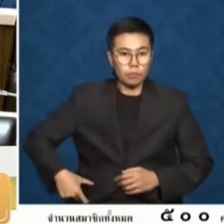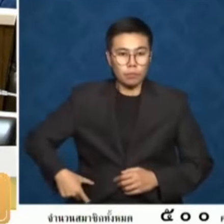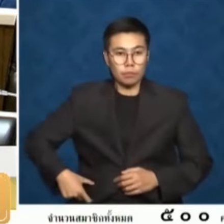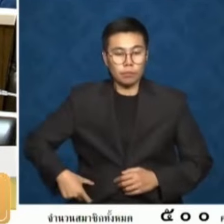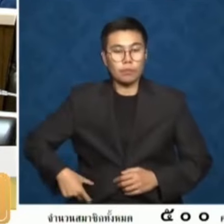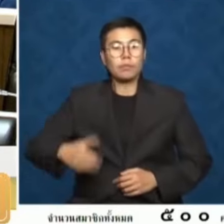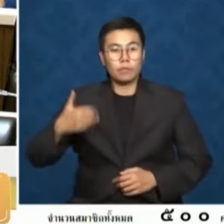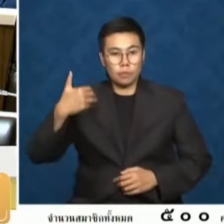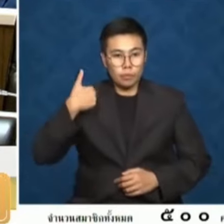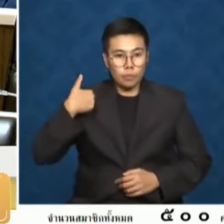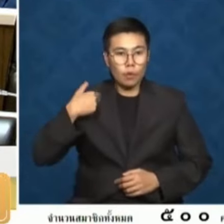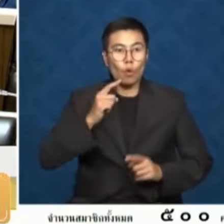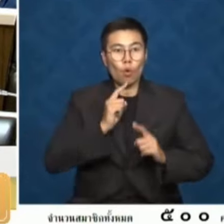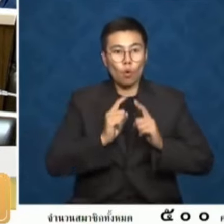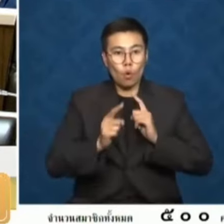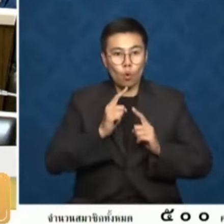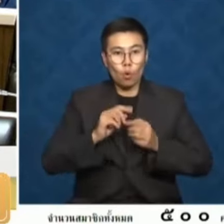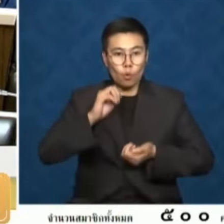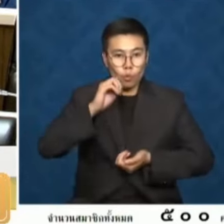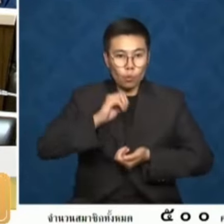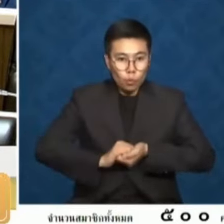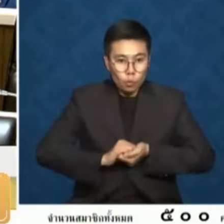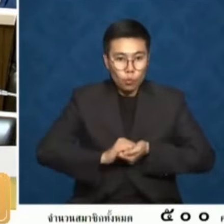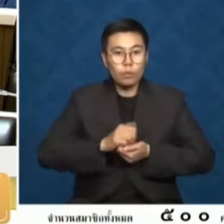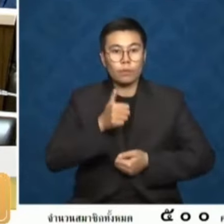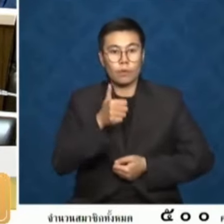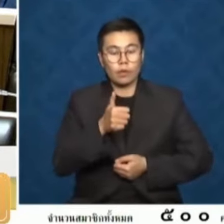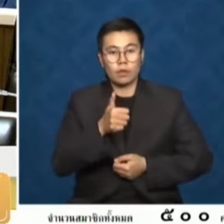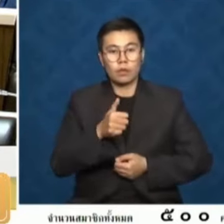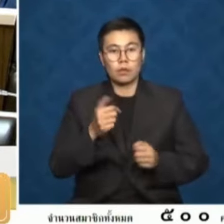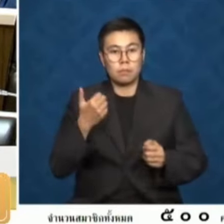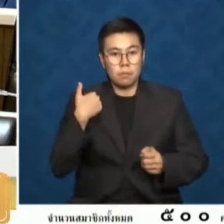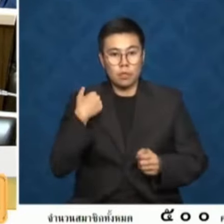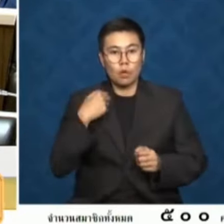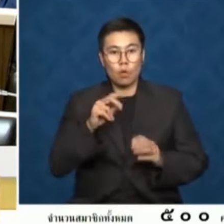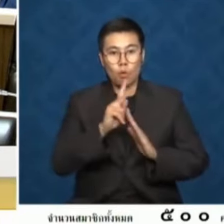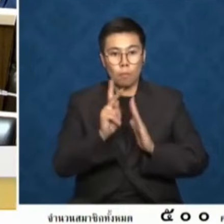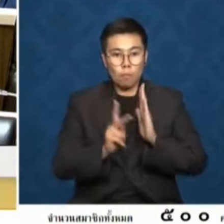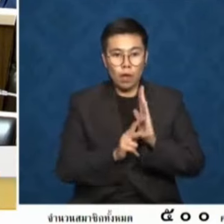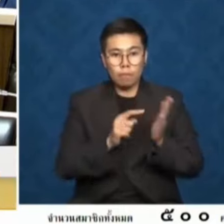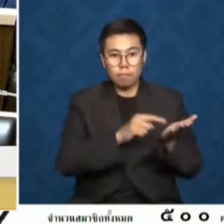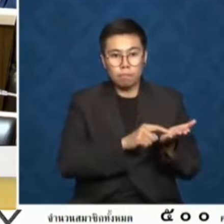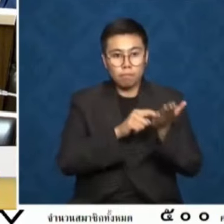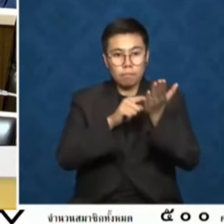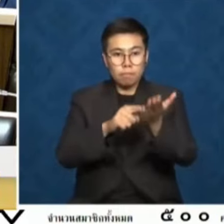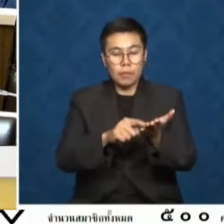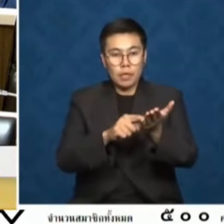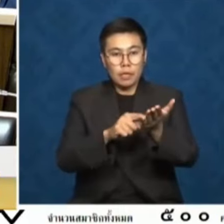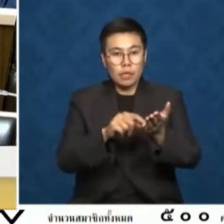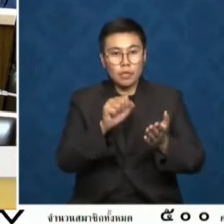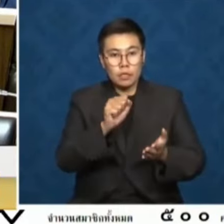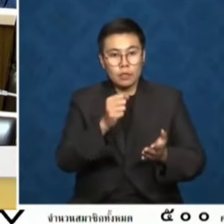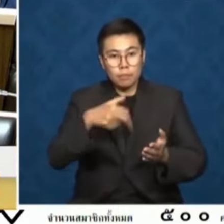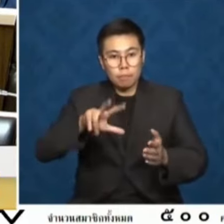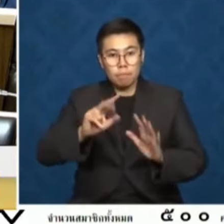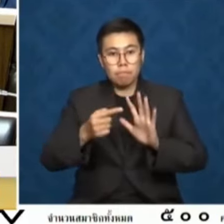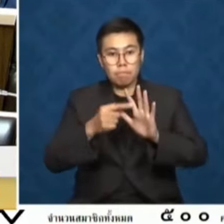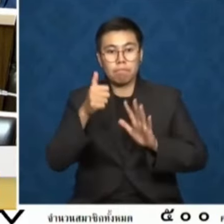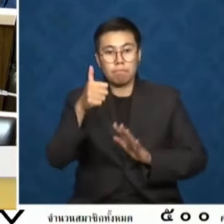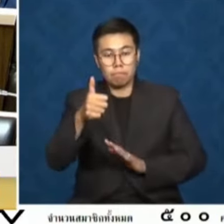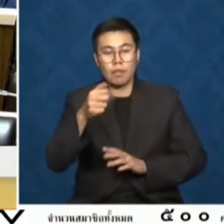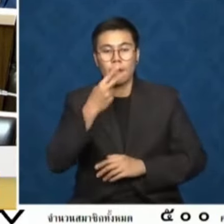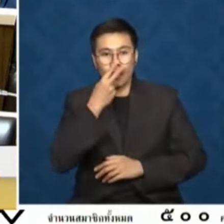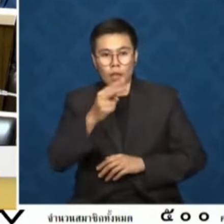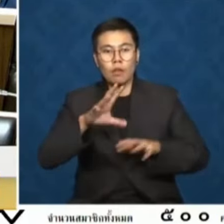พูดแบบสมานฉันท์เราสามารถเสนอกฎหมายเข้าสู่การพิจารณาของสภาซึ่งเราก็เห็นพ้องต้องการก็หลายครั้งหลายหน